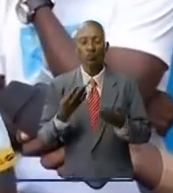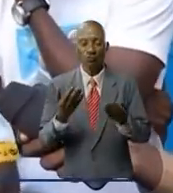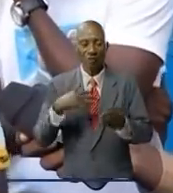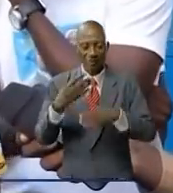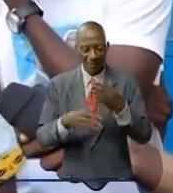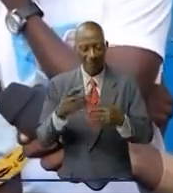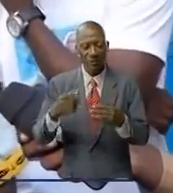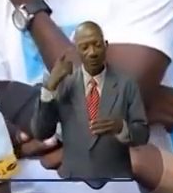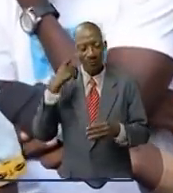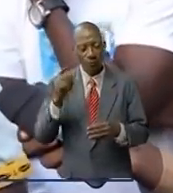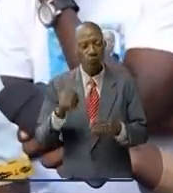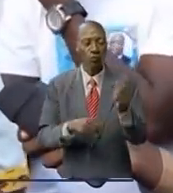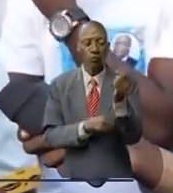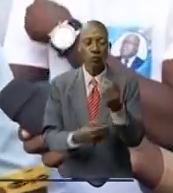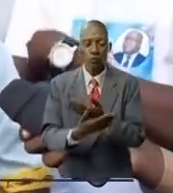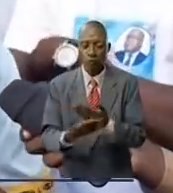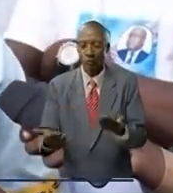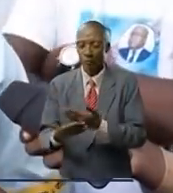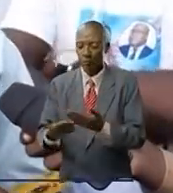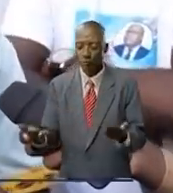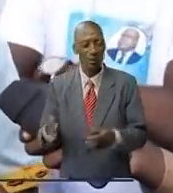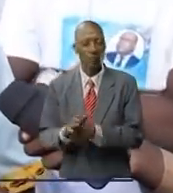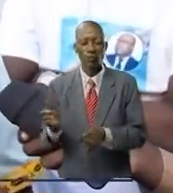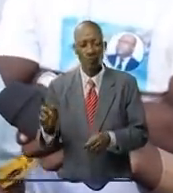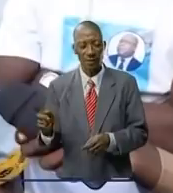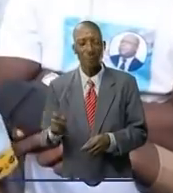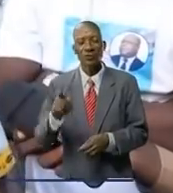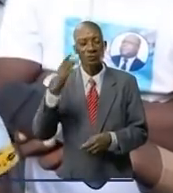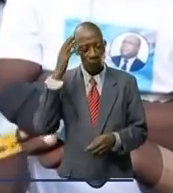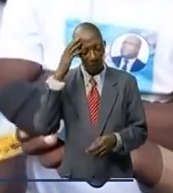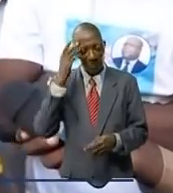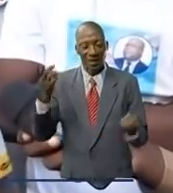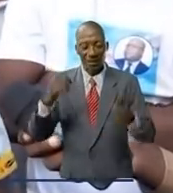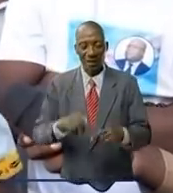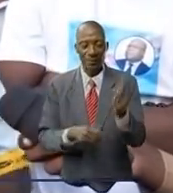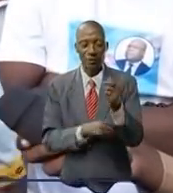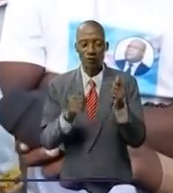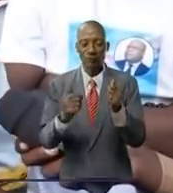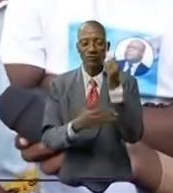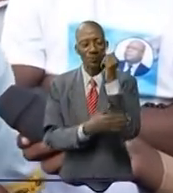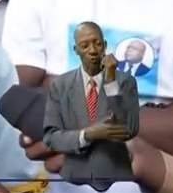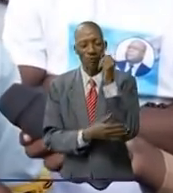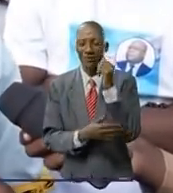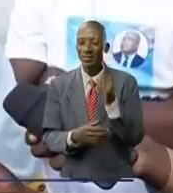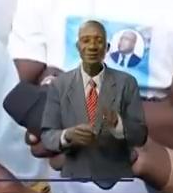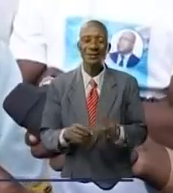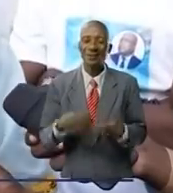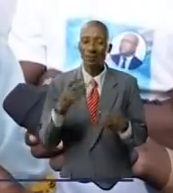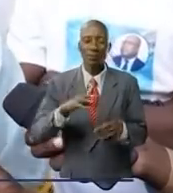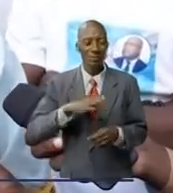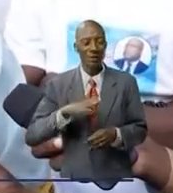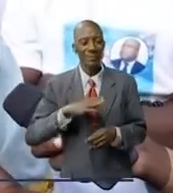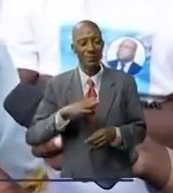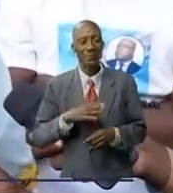que le problème de la pauvreté, c'est un problème récurrent et à plusieurs degrés. Mais nous devons nous impliquer davantage. Nous savons que